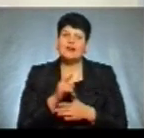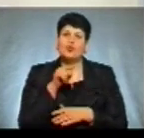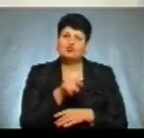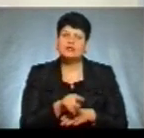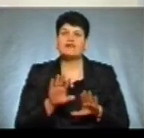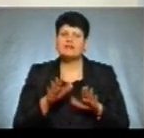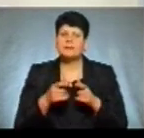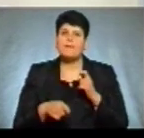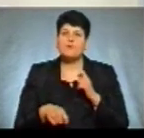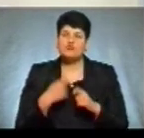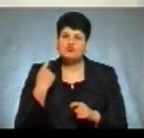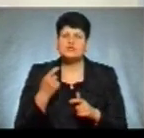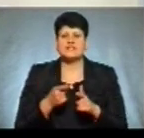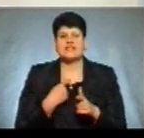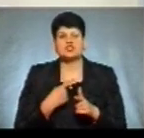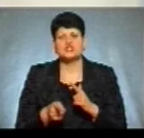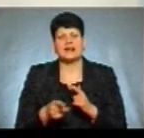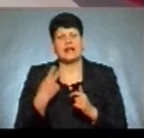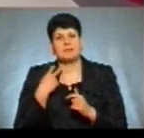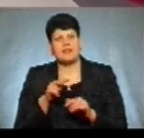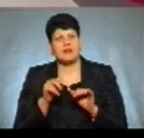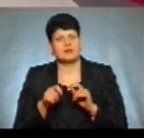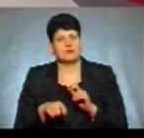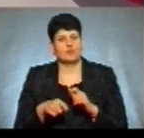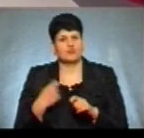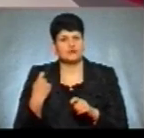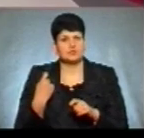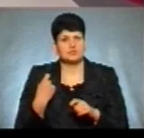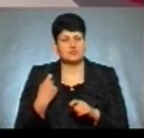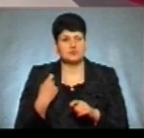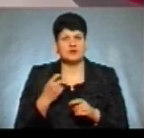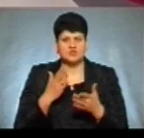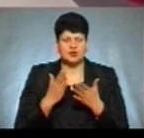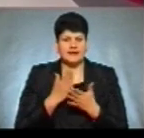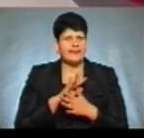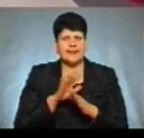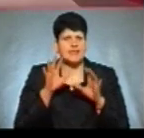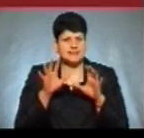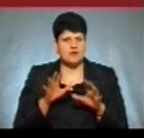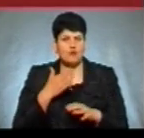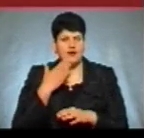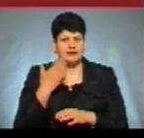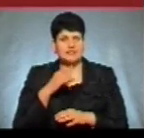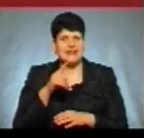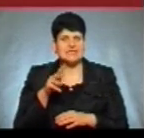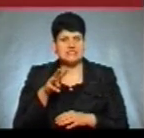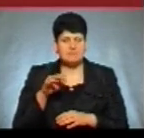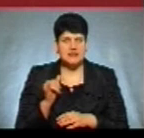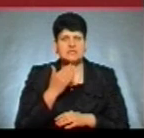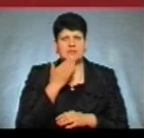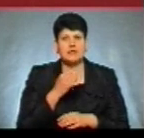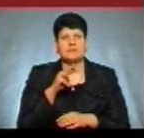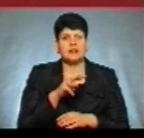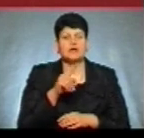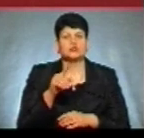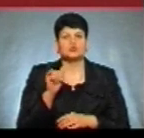випадках правопорушення, чи адміністративне, чи кримінальне правопорушення. Ну, чи не вдаються до незаконної агітації представники ЗМІ, ми запитали Михайла Зубика,